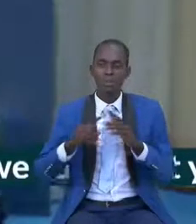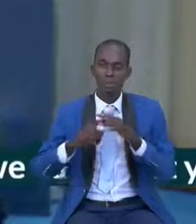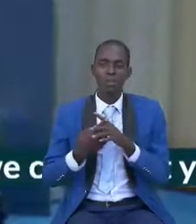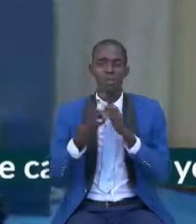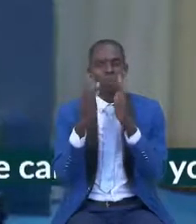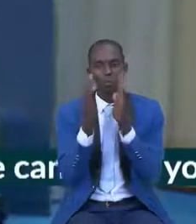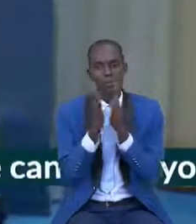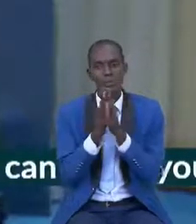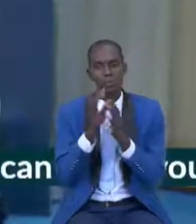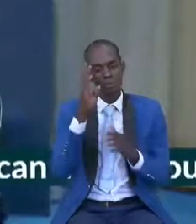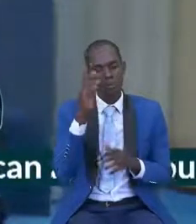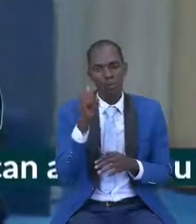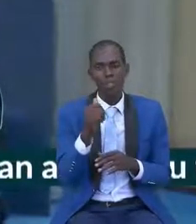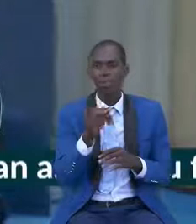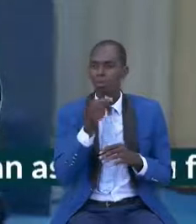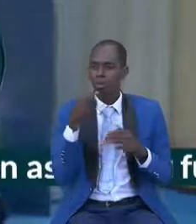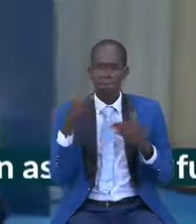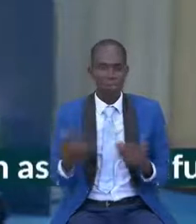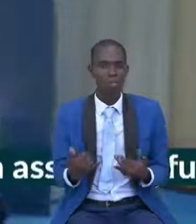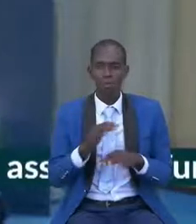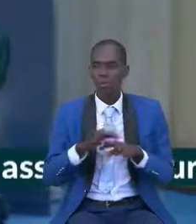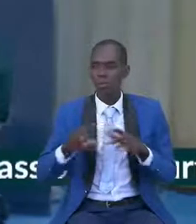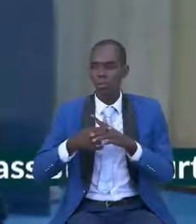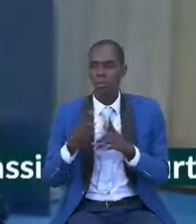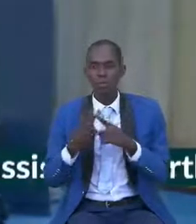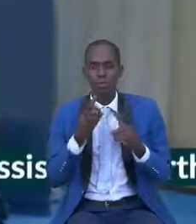vous identifie pour s'occuper de vous.